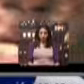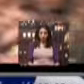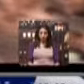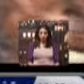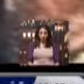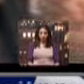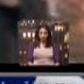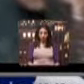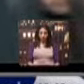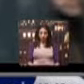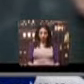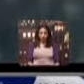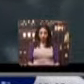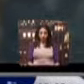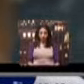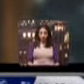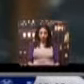م